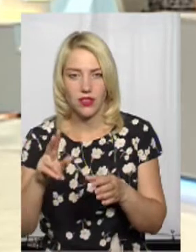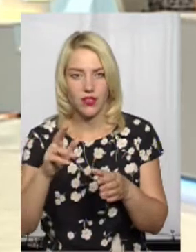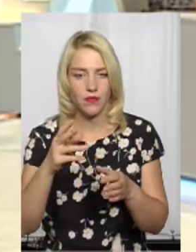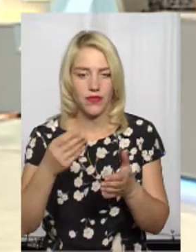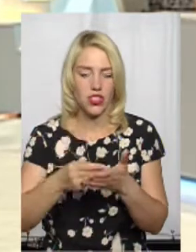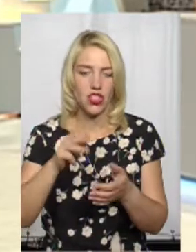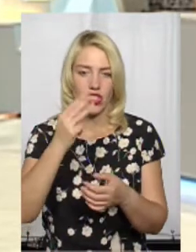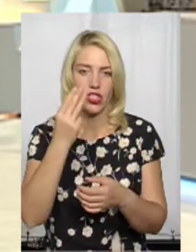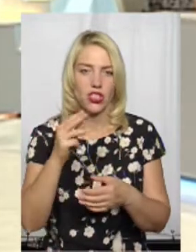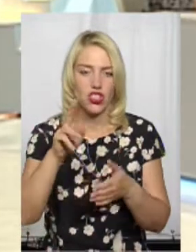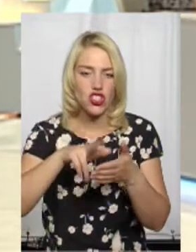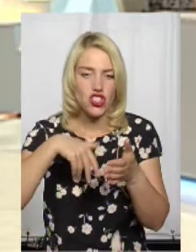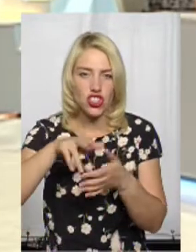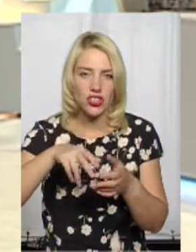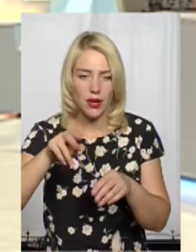щіточкою